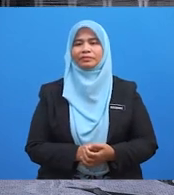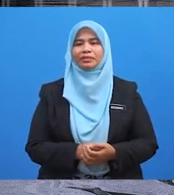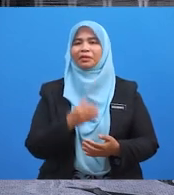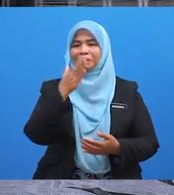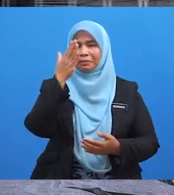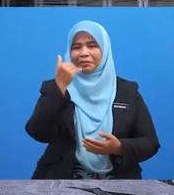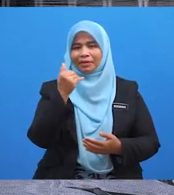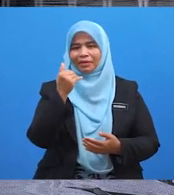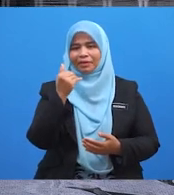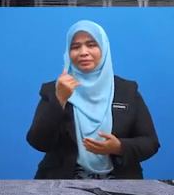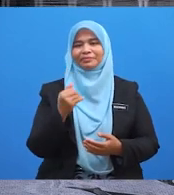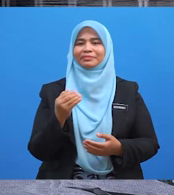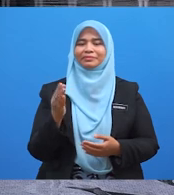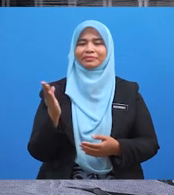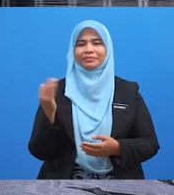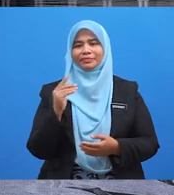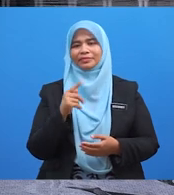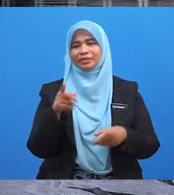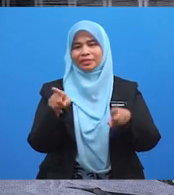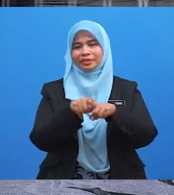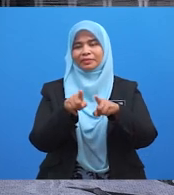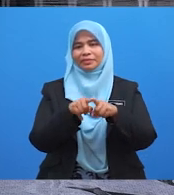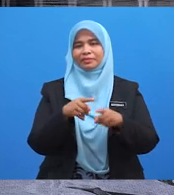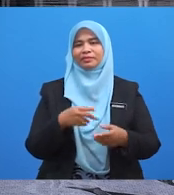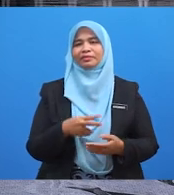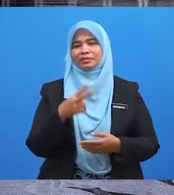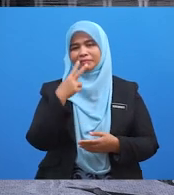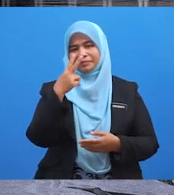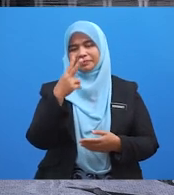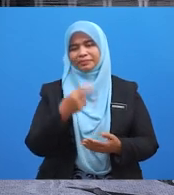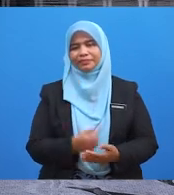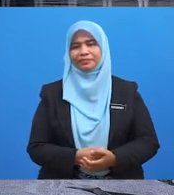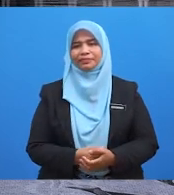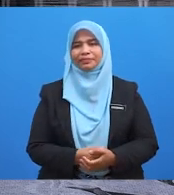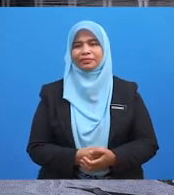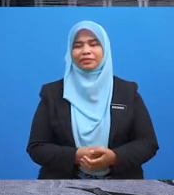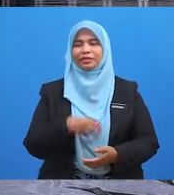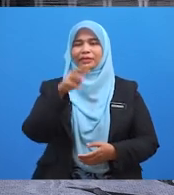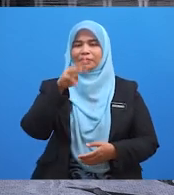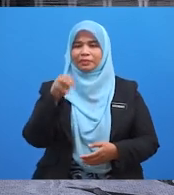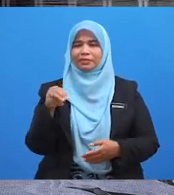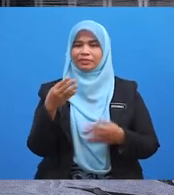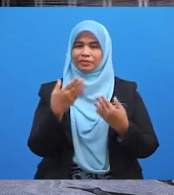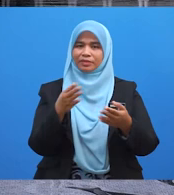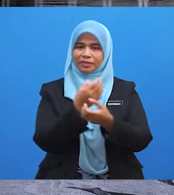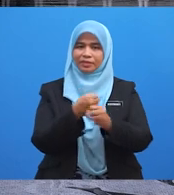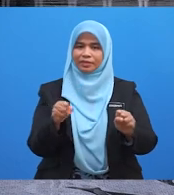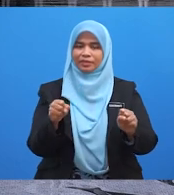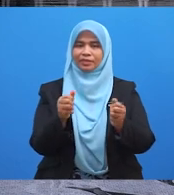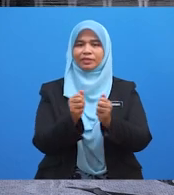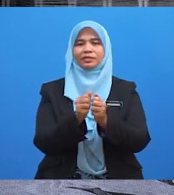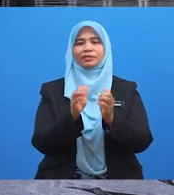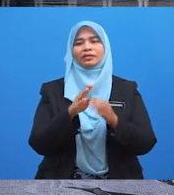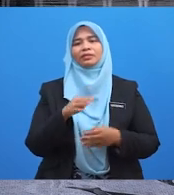Mengapa? Mari kita sama-sama hayati dan selami. Murid-murid sudah bersedia dengan buku catatan dan